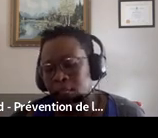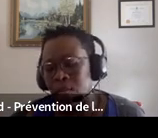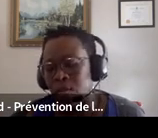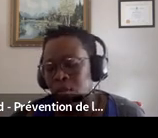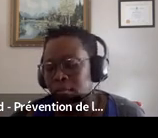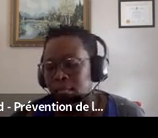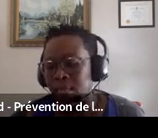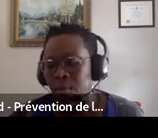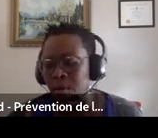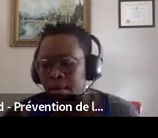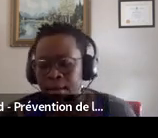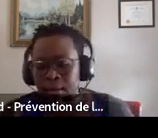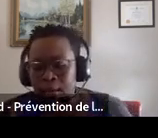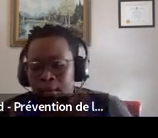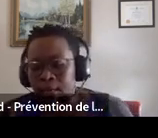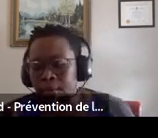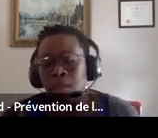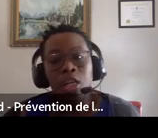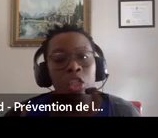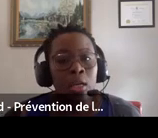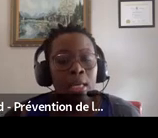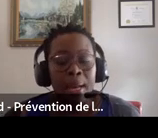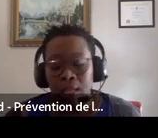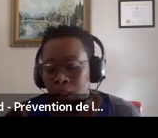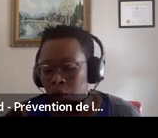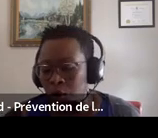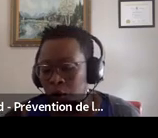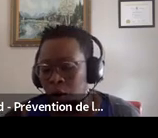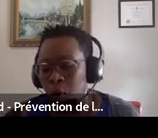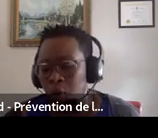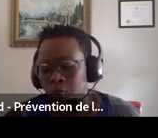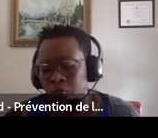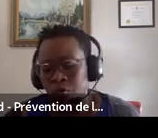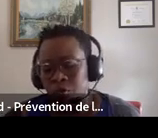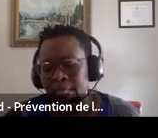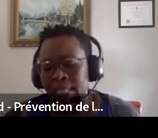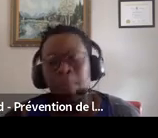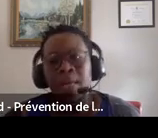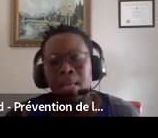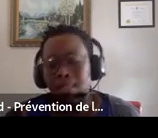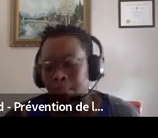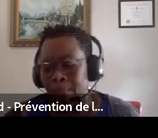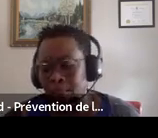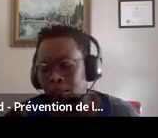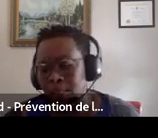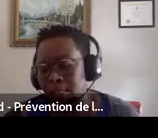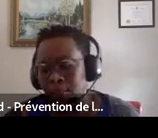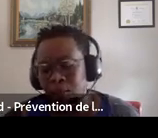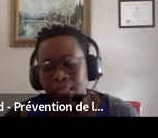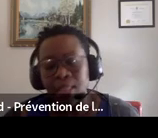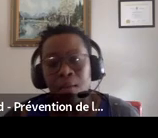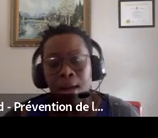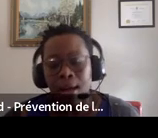Dr. Mireille Norris et Dr. Idrissa Berga, qui partageront leur point de vue sur les expériences